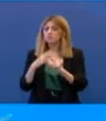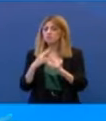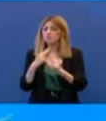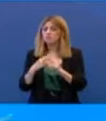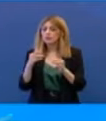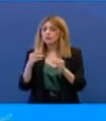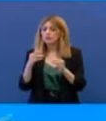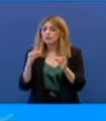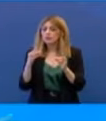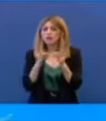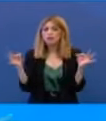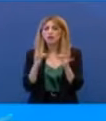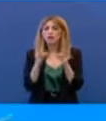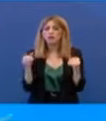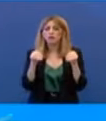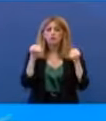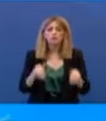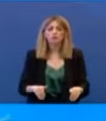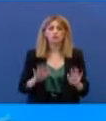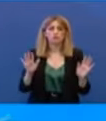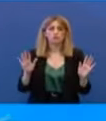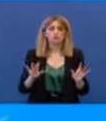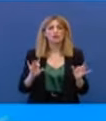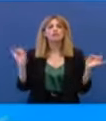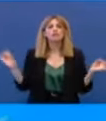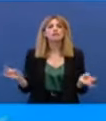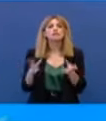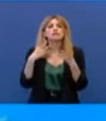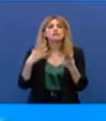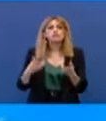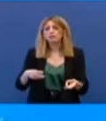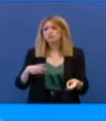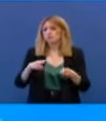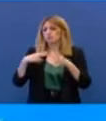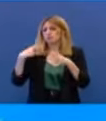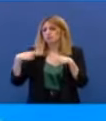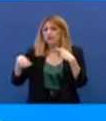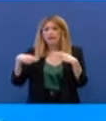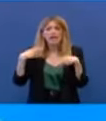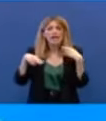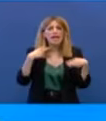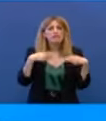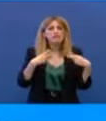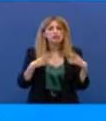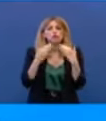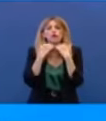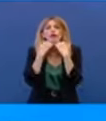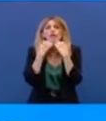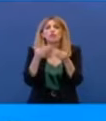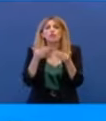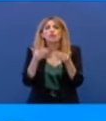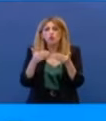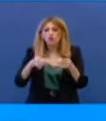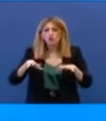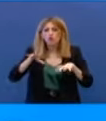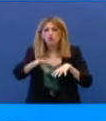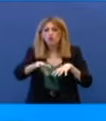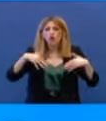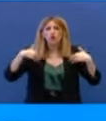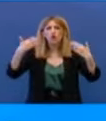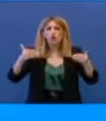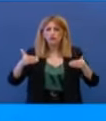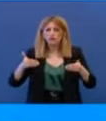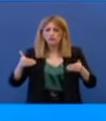αυτό δεν είναι εφικτό, οι Δήμοι να έχουν το δικαίωμα να αποφασίσουν μείωση των δημοτικών τελών για αυτές τις επιχειρήσεις έως και